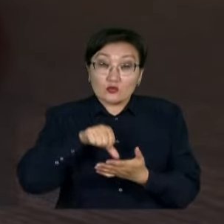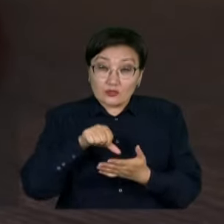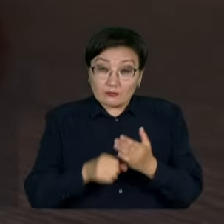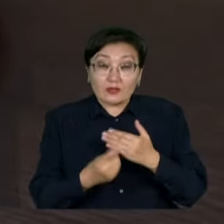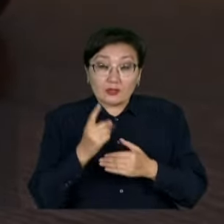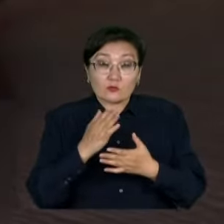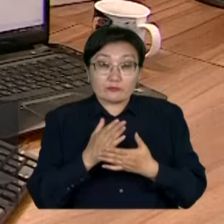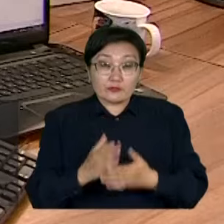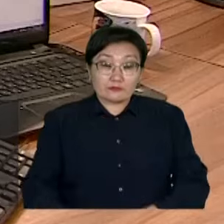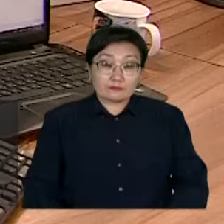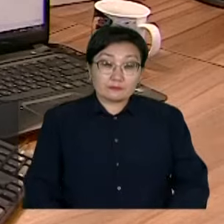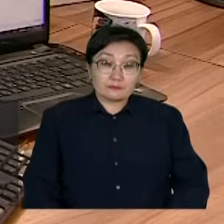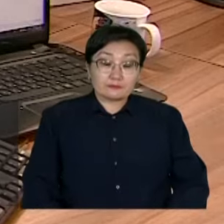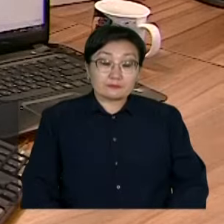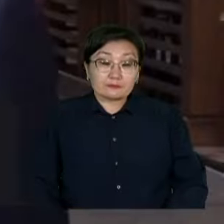болыпты.